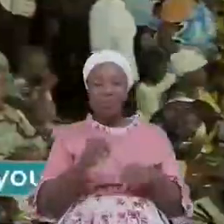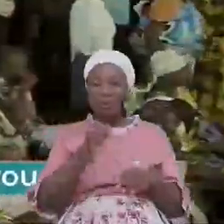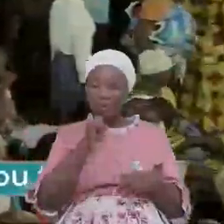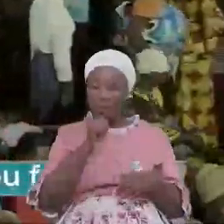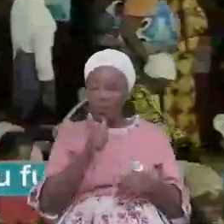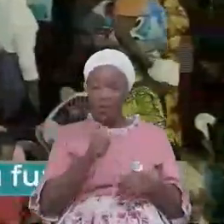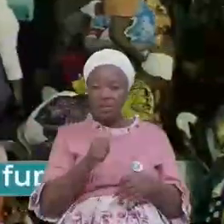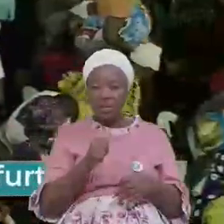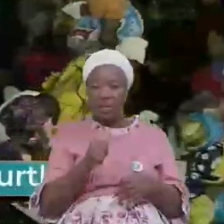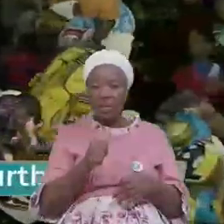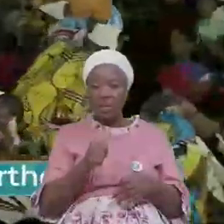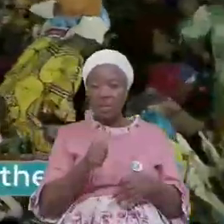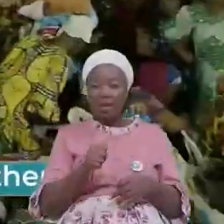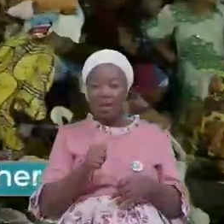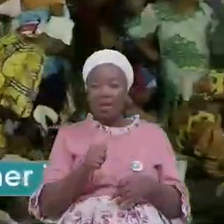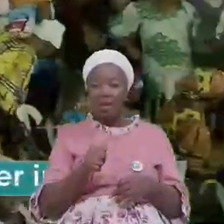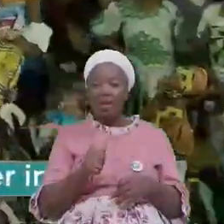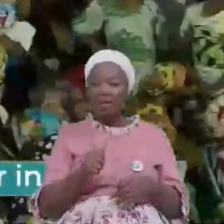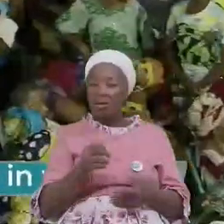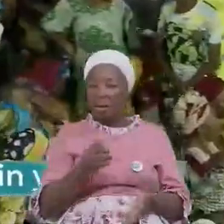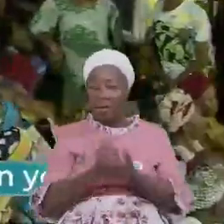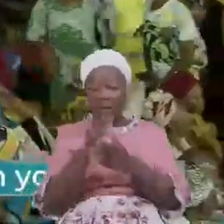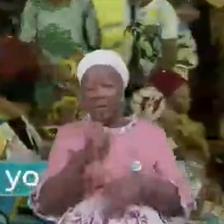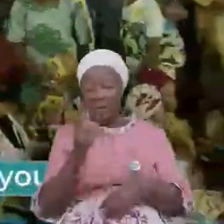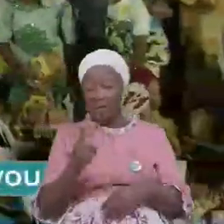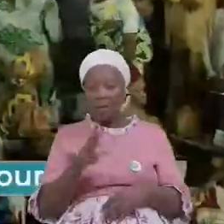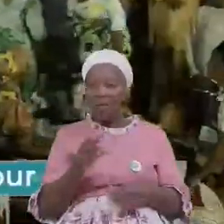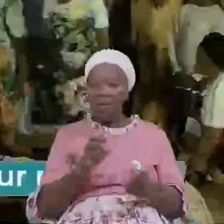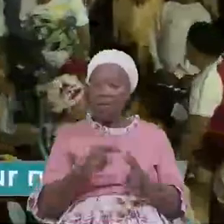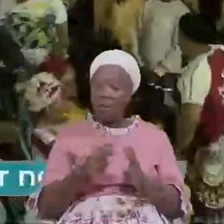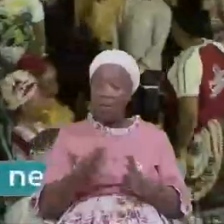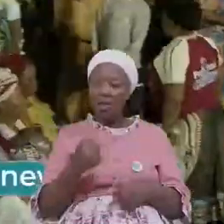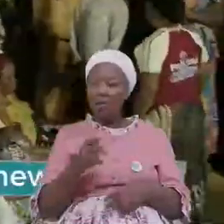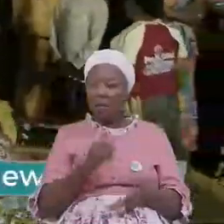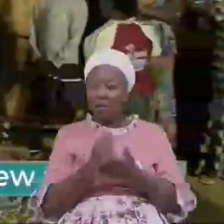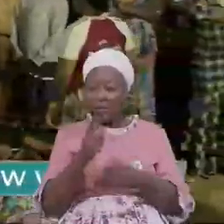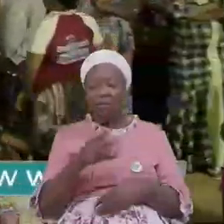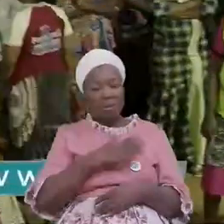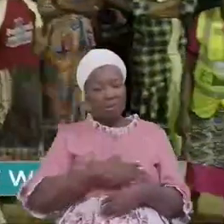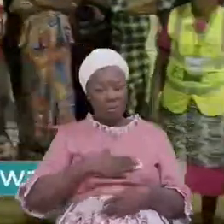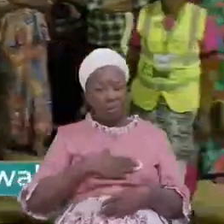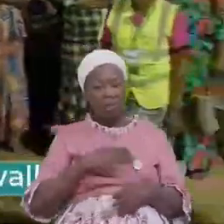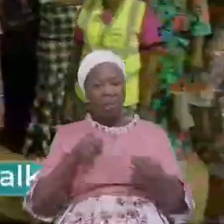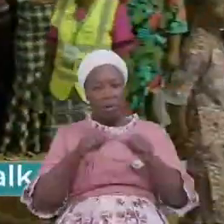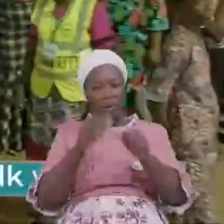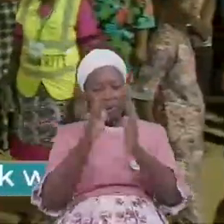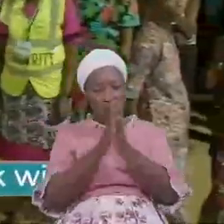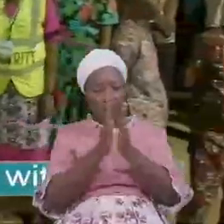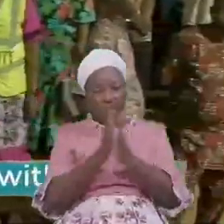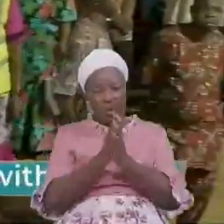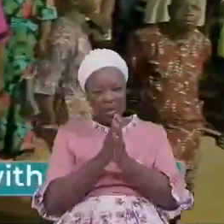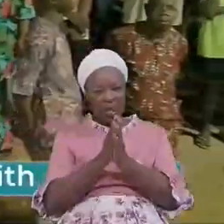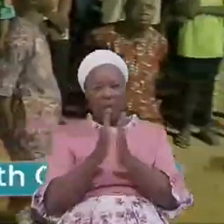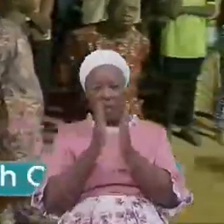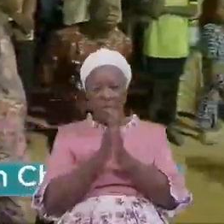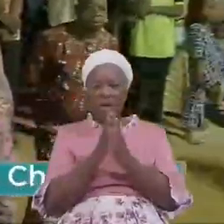si vous n'avez pas levé la main, continuez à parler à Dieu, quels que soient les défis de